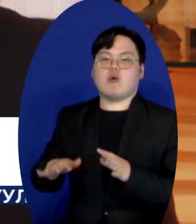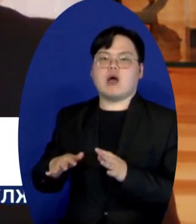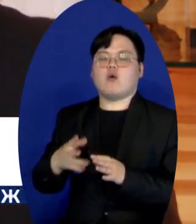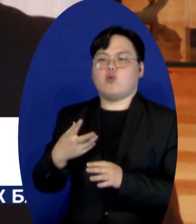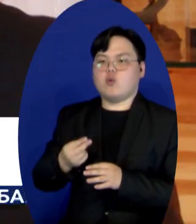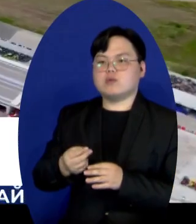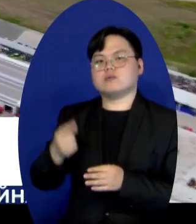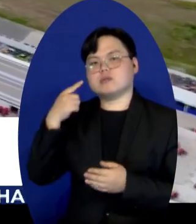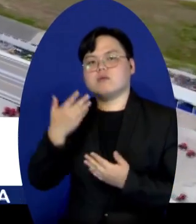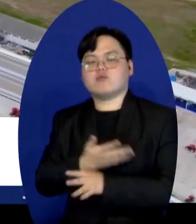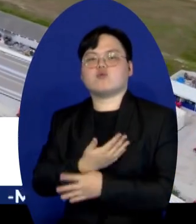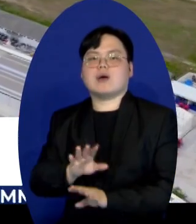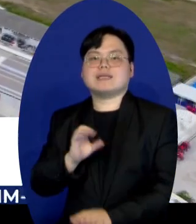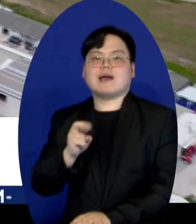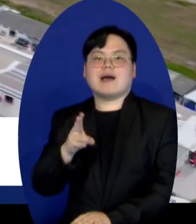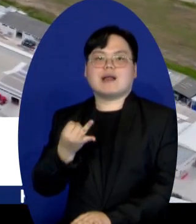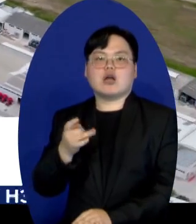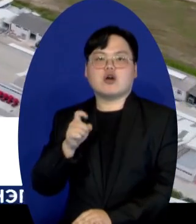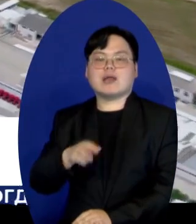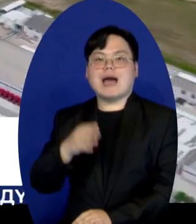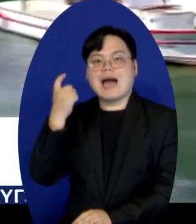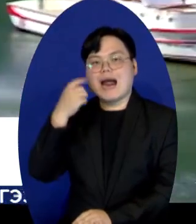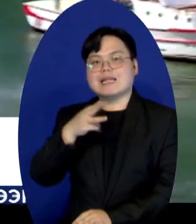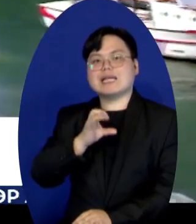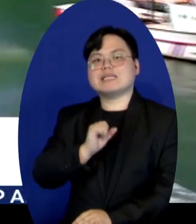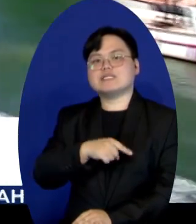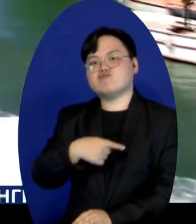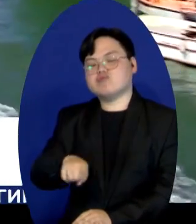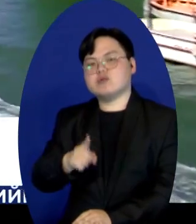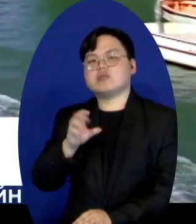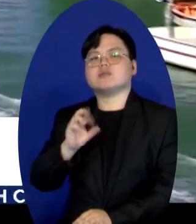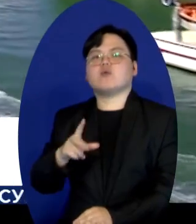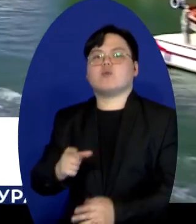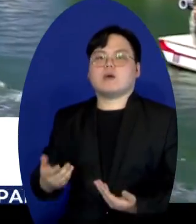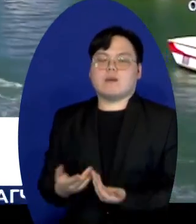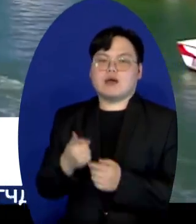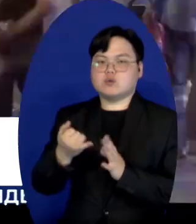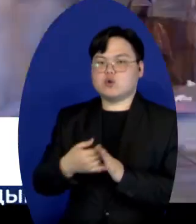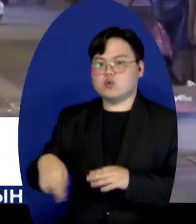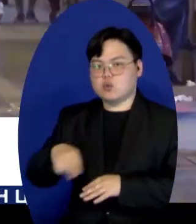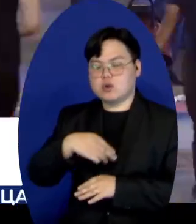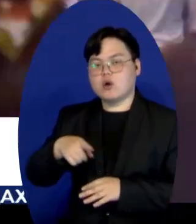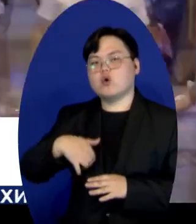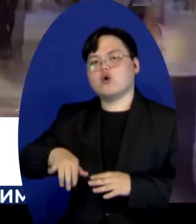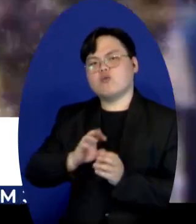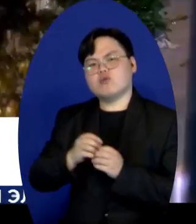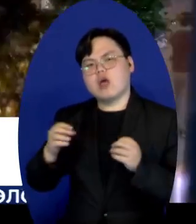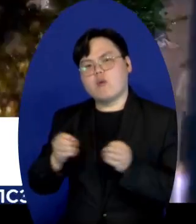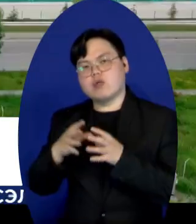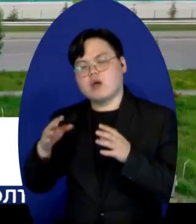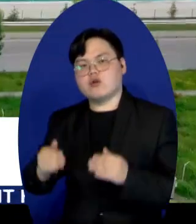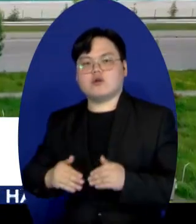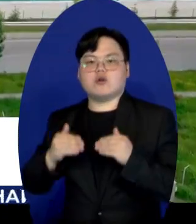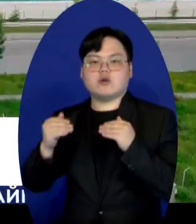самлуудыг одоо төвшүүллээ. Сакари хот нь хар тэнгисийн эрэгт байрладаг. 1 сая хүн амтай, 16 дүүрэгтэй. Улсдаа бүтээн байгуулалт,